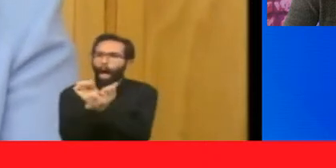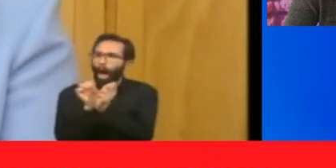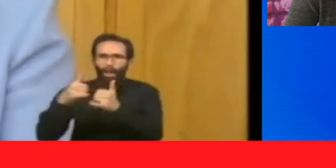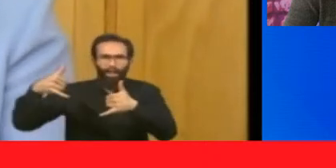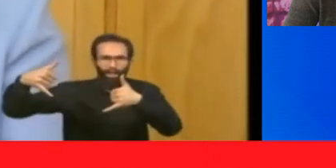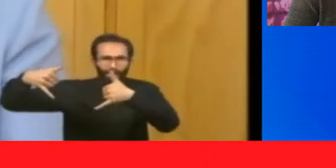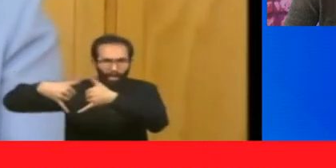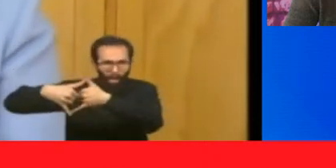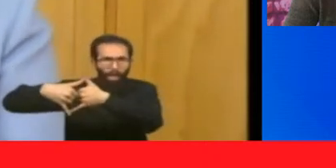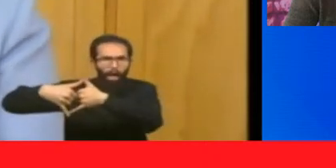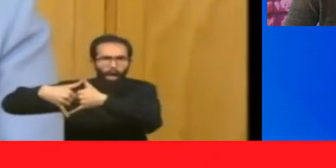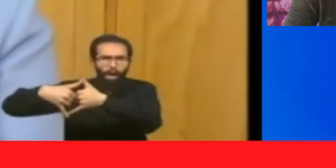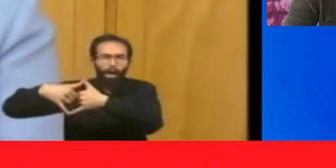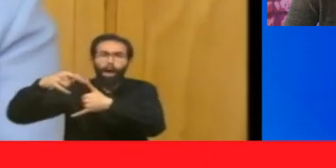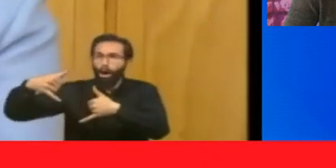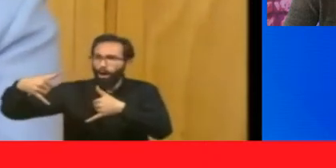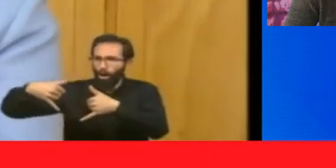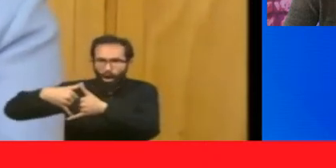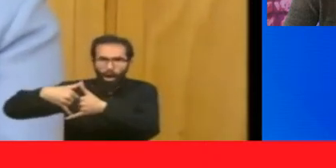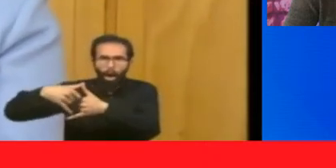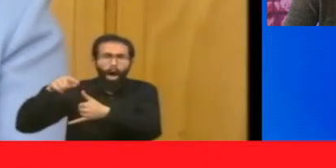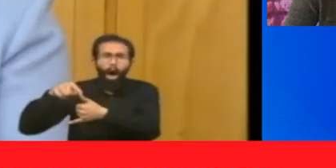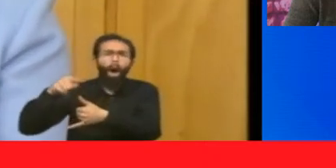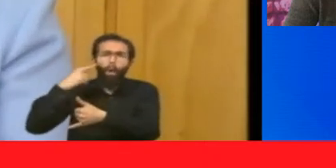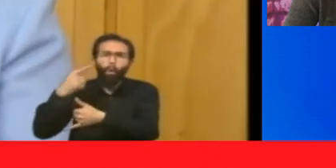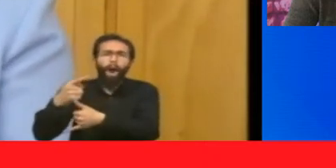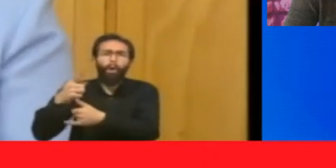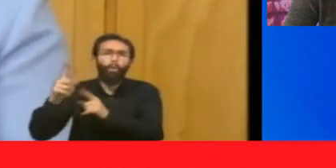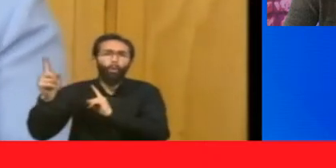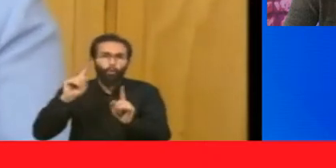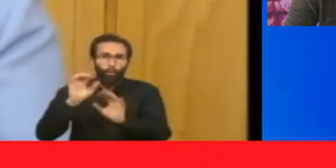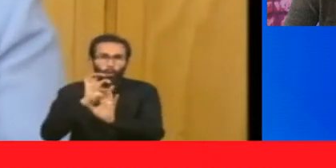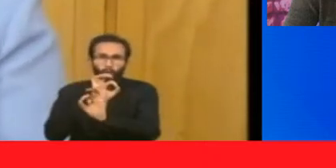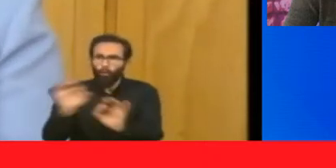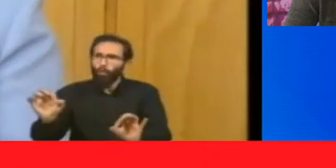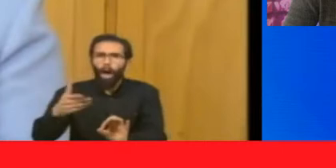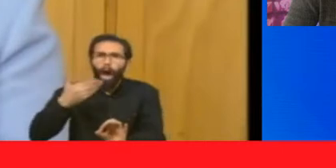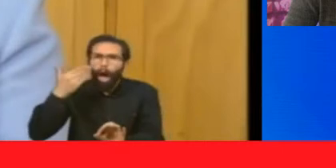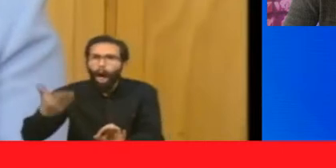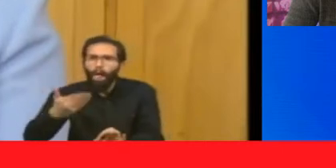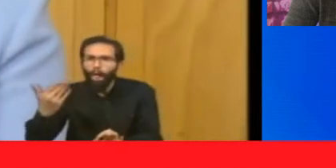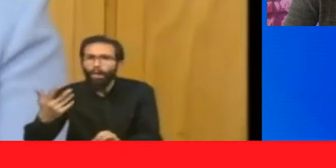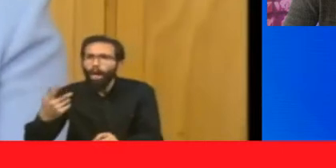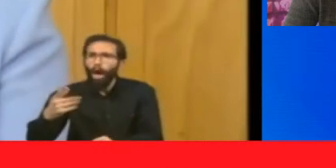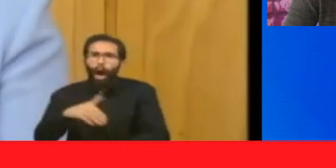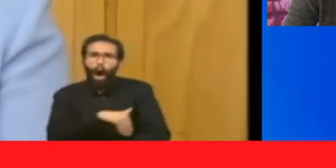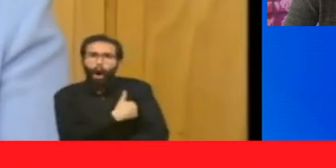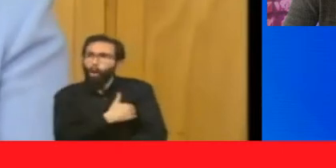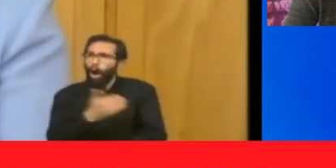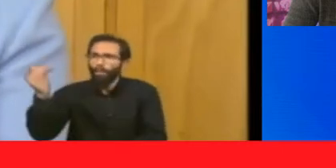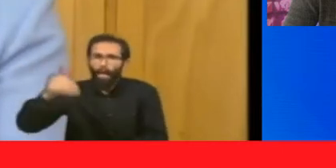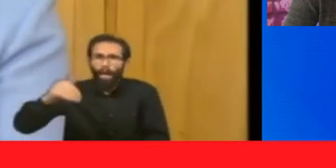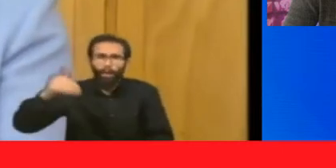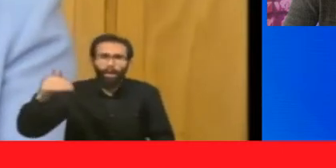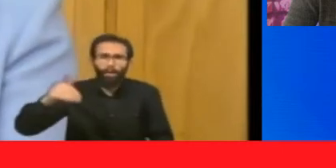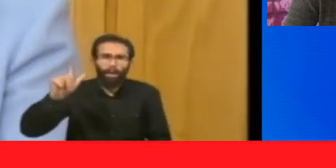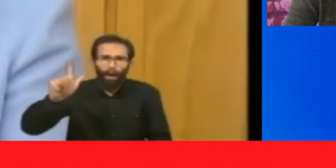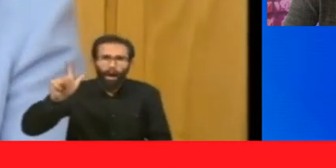kendisinin hukuksuzluktan bahsettiği ve avukatların gelmesi gerektiğini söylediği andan